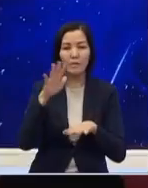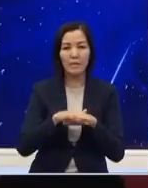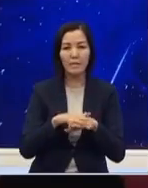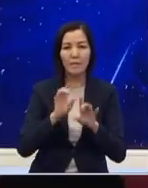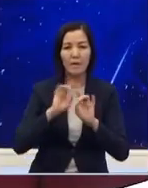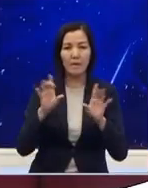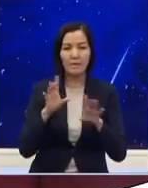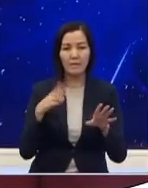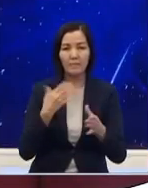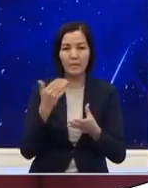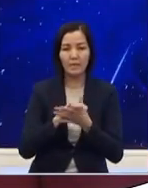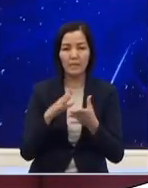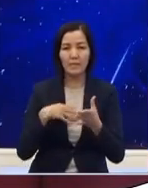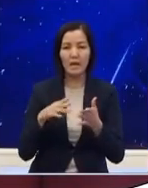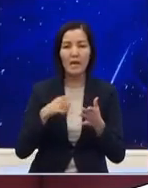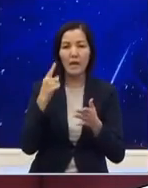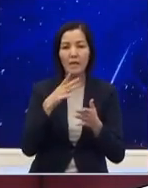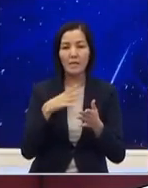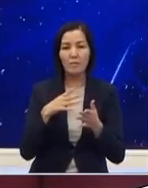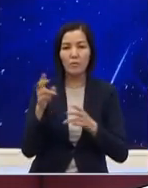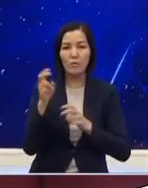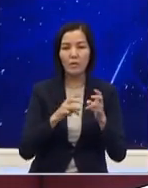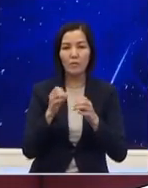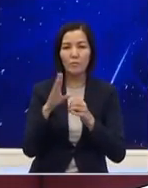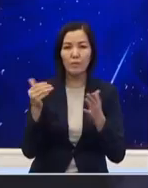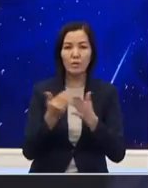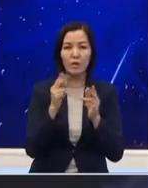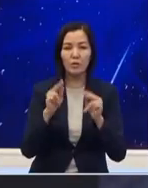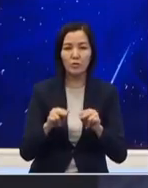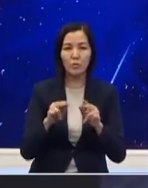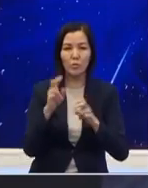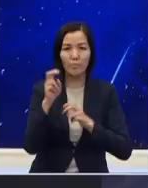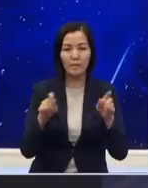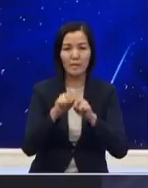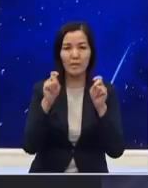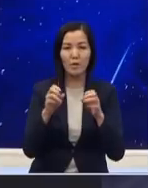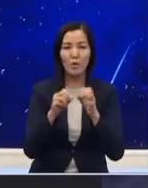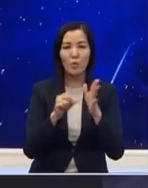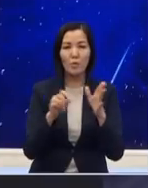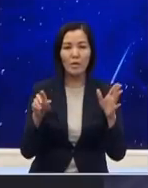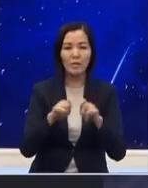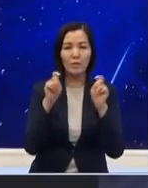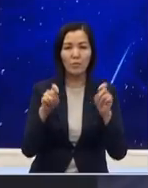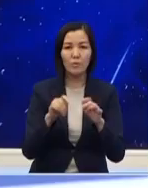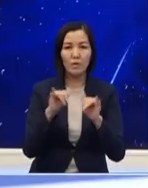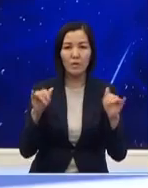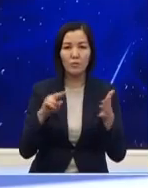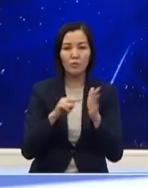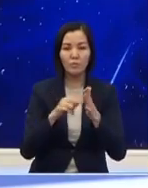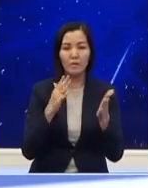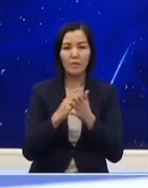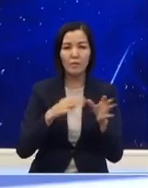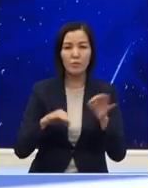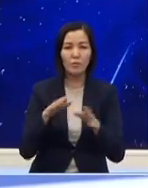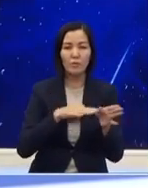Амандық Ғаббасұлына таныстырды. Айтар болсақ, өнеркәсіпте 15 жаңа кәсіпорын пайдалануға беріліп, 16 қолданыстағы өндірісті кеңейту жоспарда.